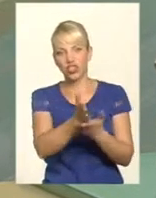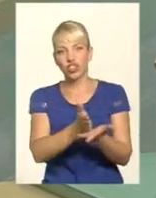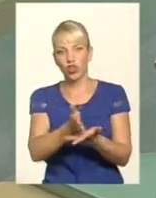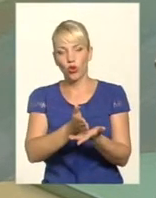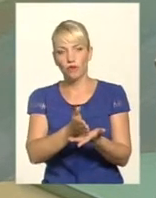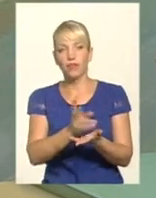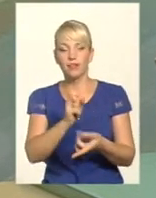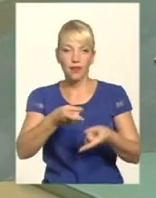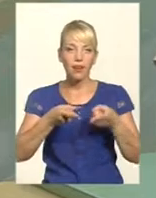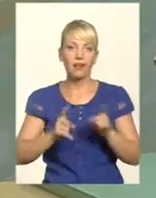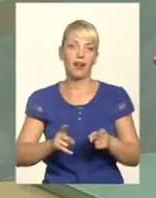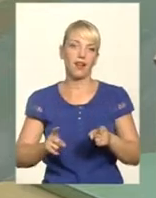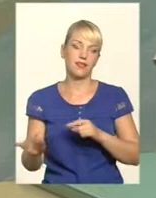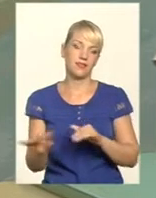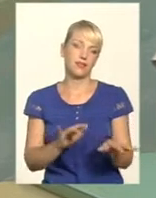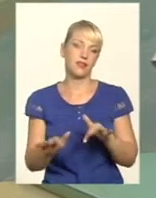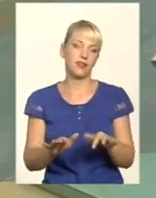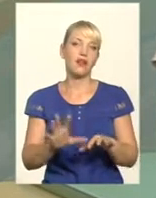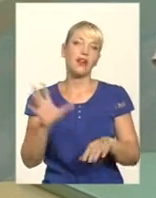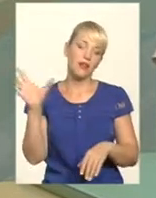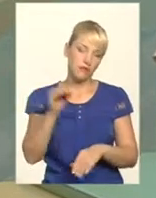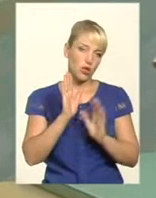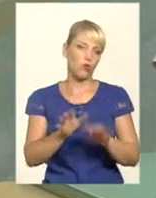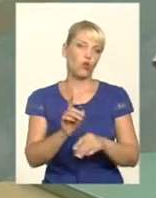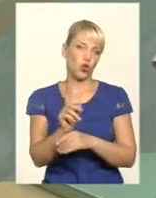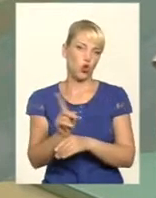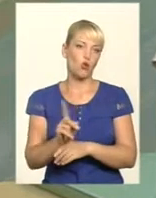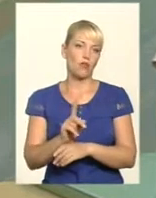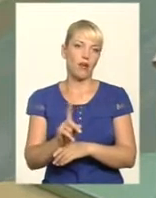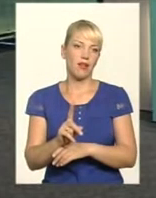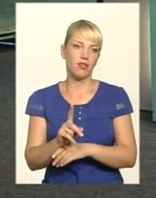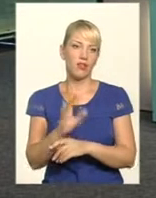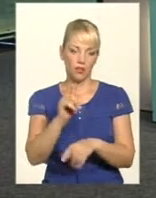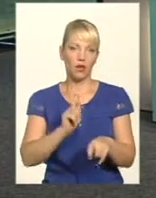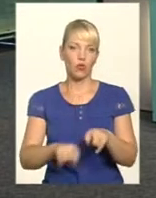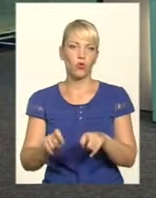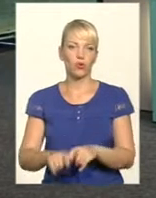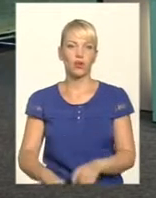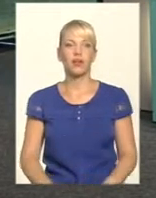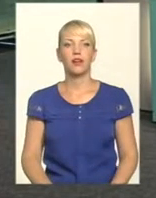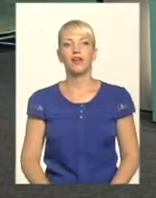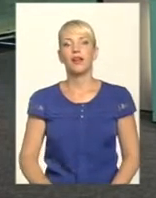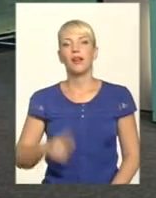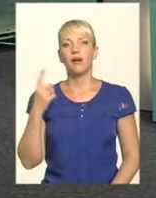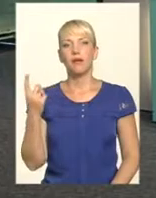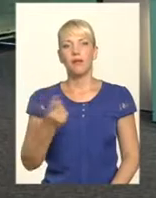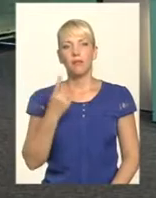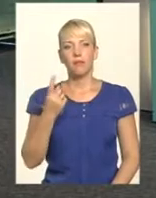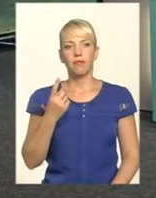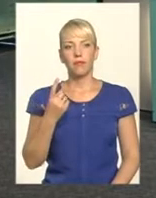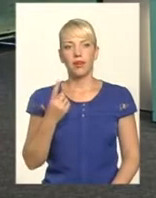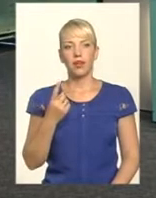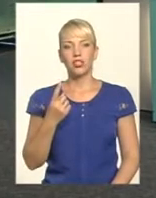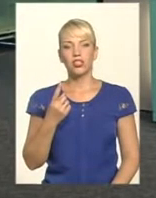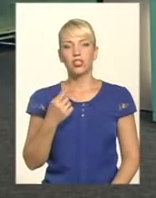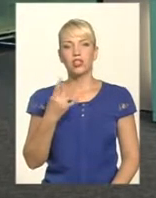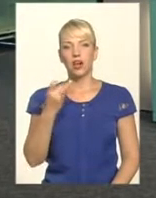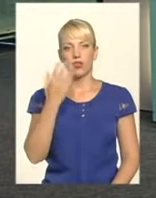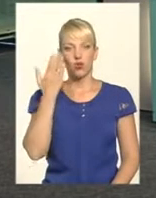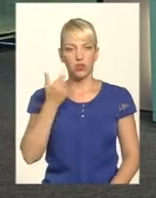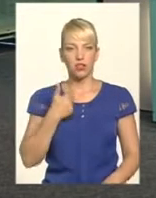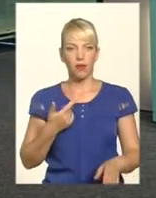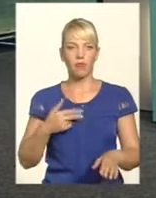реальні дії. І все, і тоді буде все нормально. І на контроль. Якщо можна себе думати. Знаєте, перший раз я служив в строкову службу, мені тоді було 18 років. Я